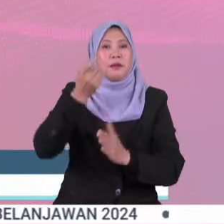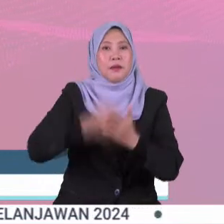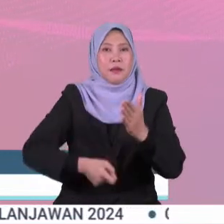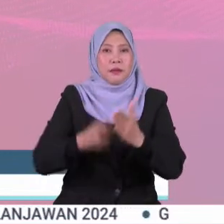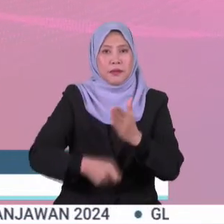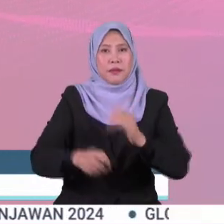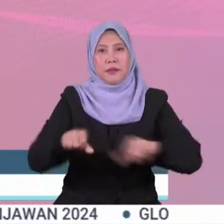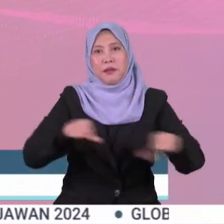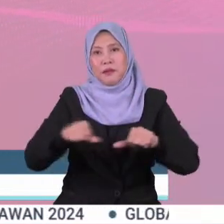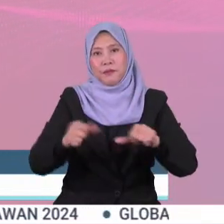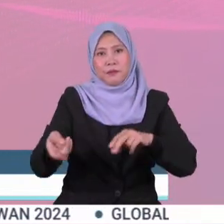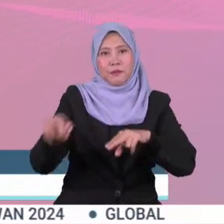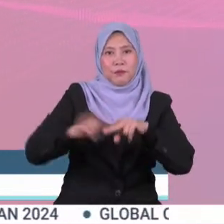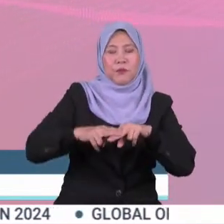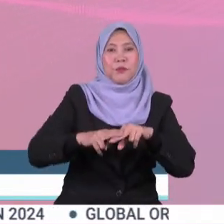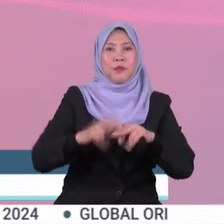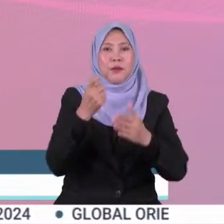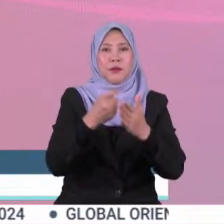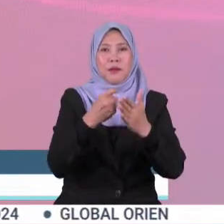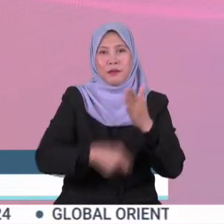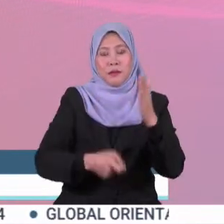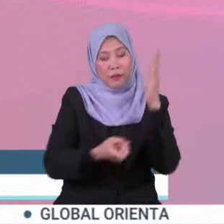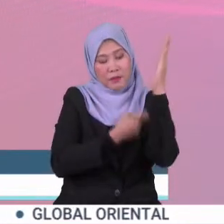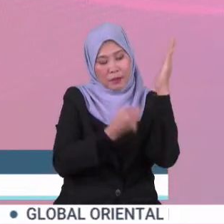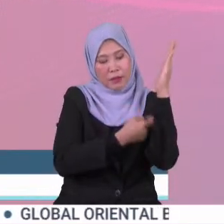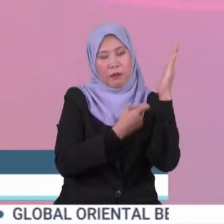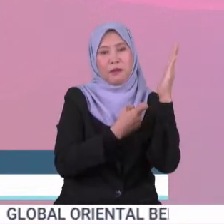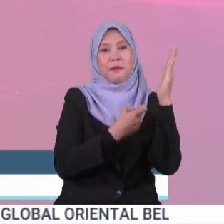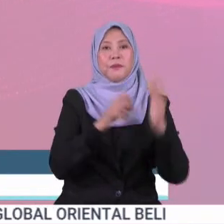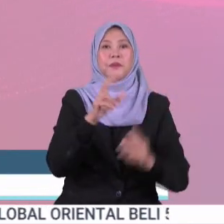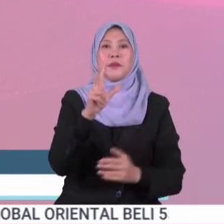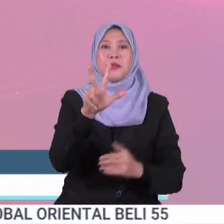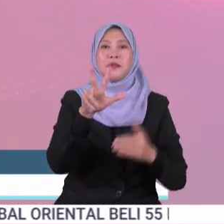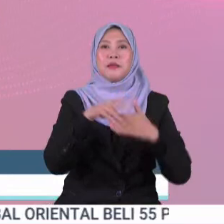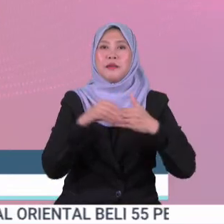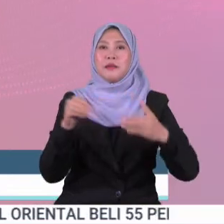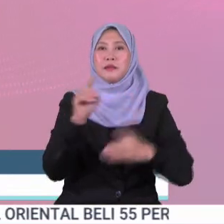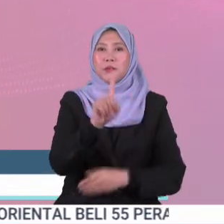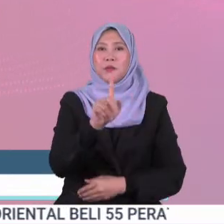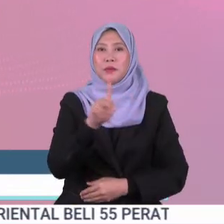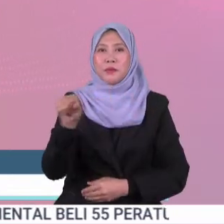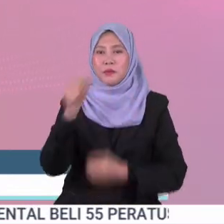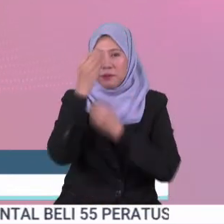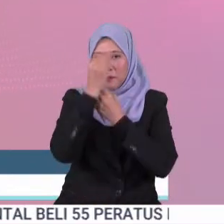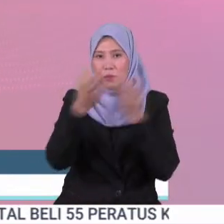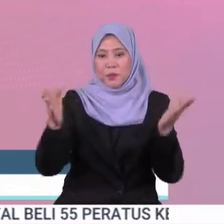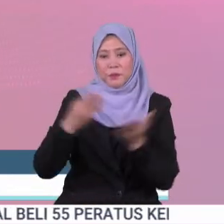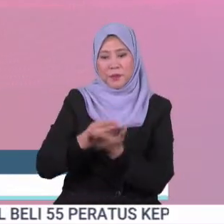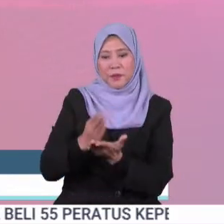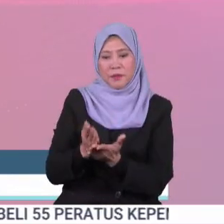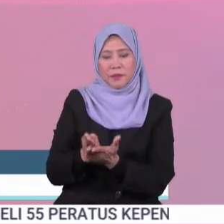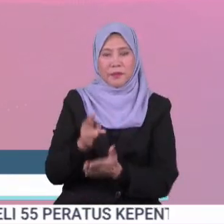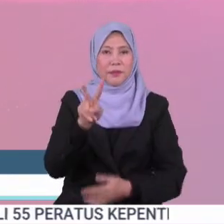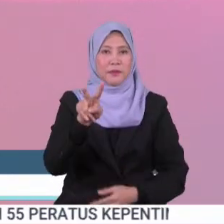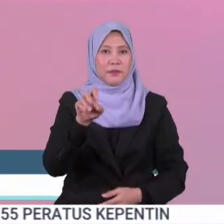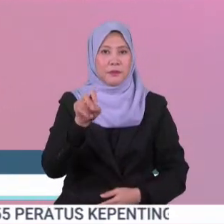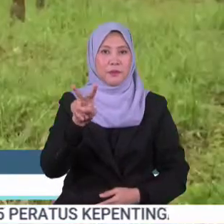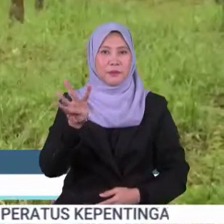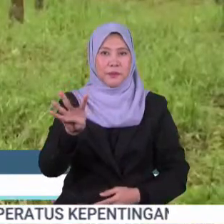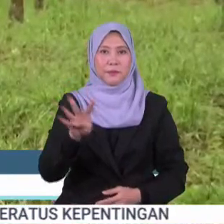harga pengaktifan insentif pengeluaran getah IPG kepada RM3 sekilogram yang diumumkan dalam belanjawan